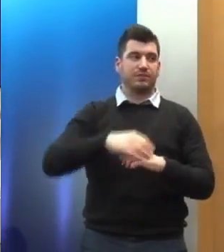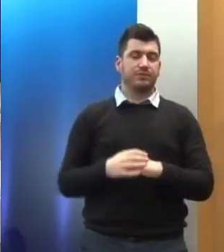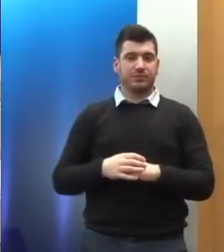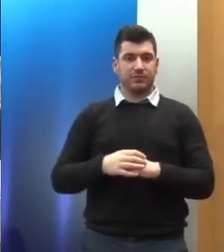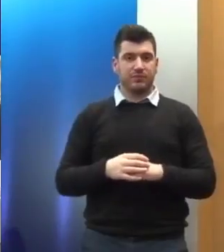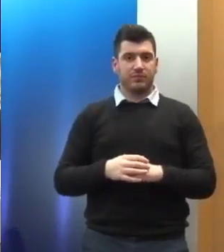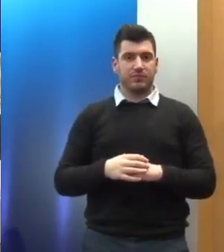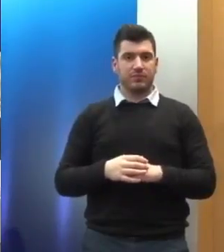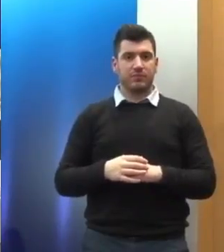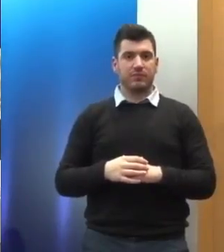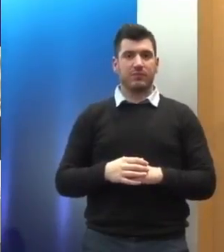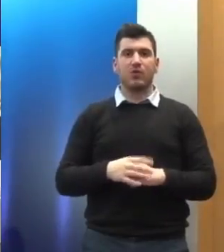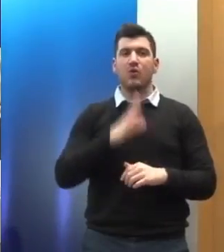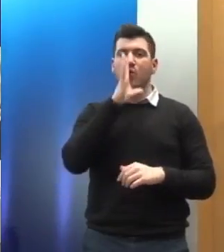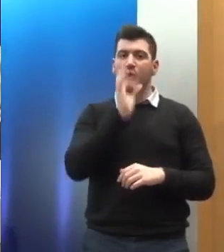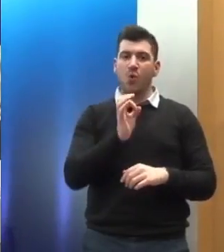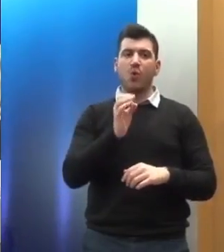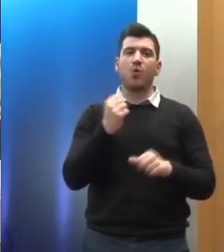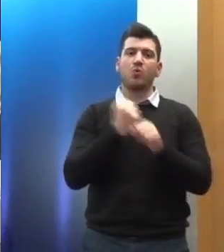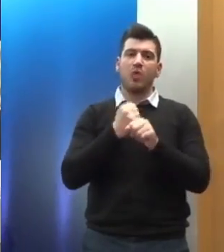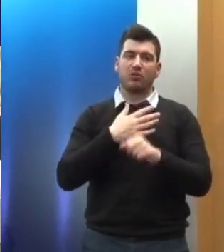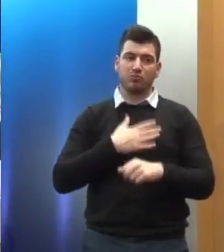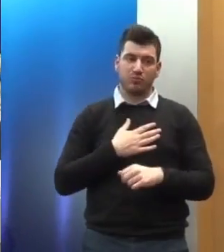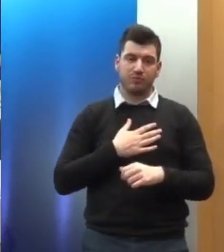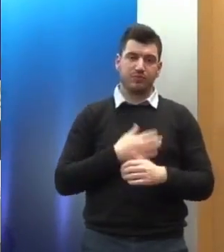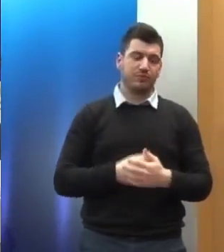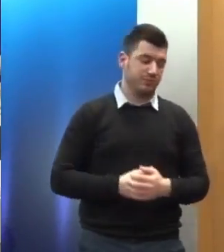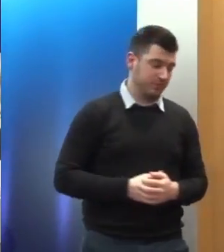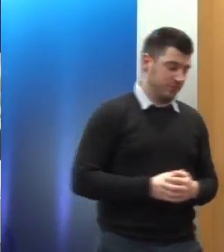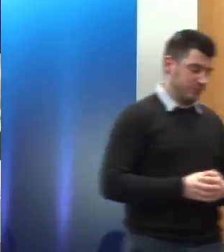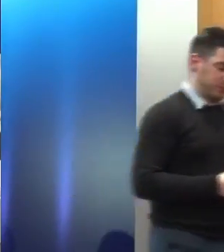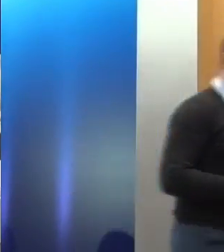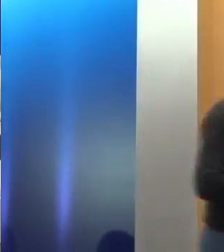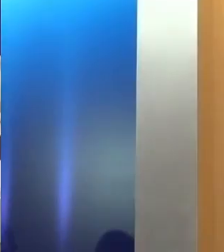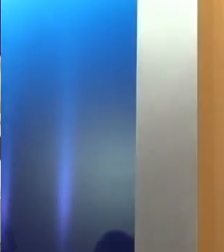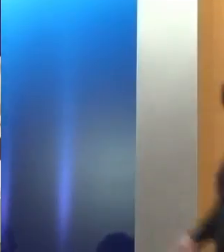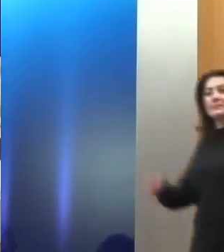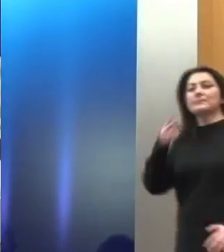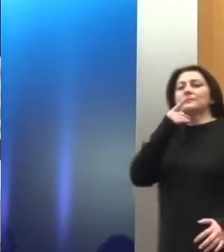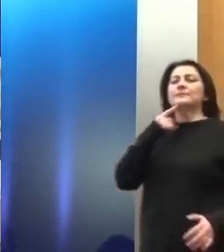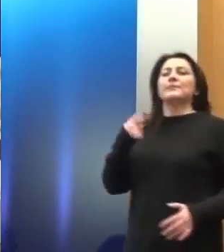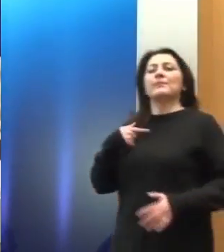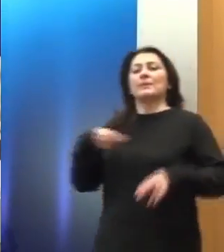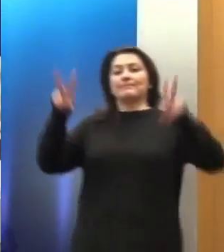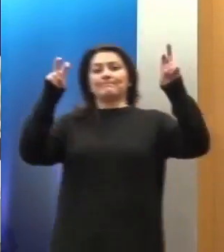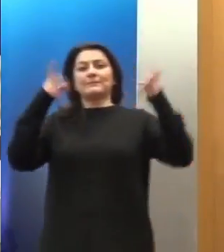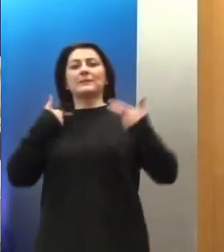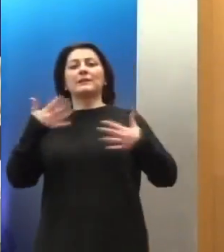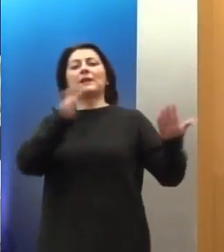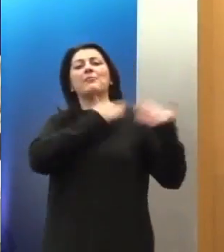Λόγω των αρμοδιοτήτων μου, και δυστυχώς ο τίτλος μου είναι «Υπεύθυνη για την καταπολέμηση της ανεργίας στη